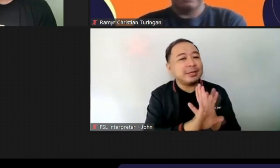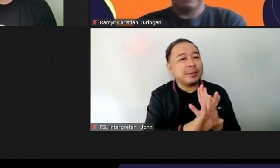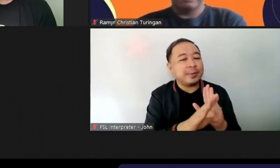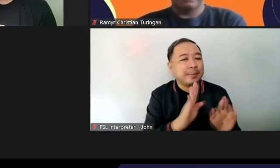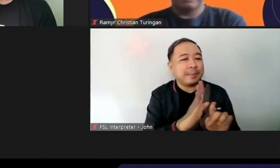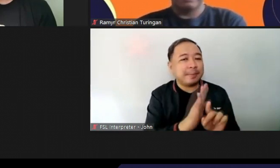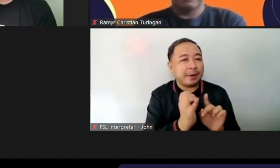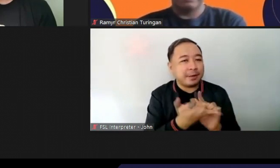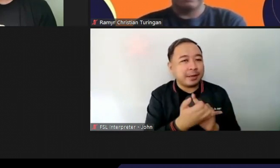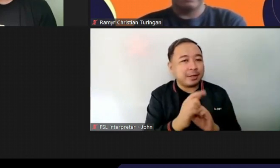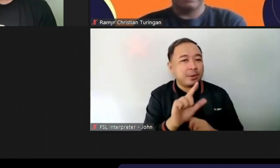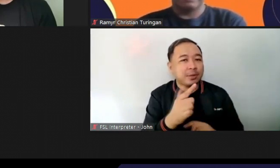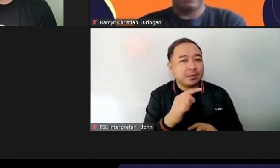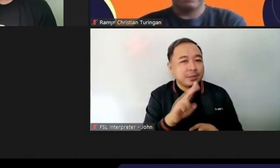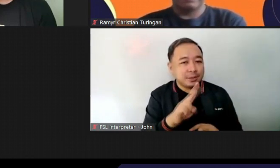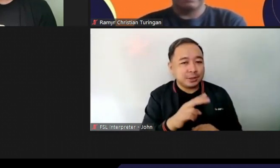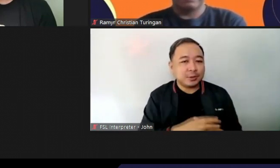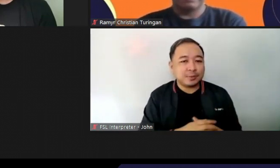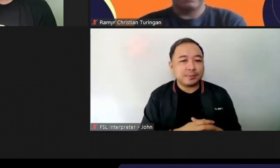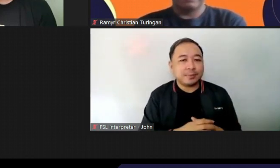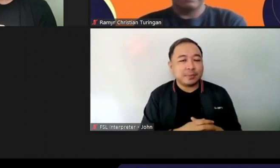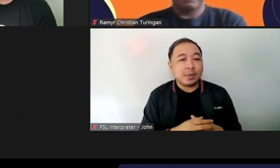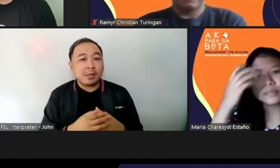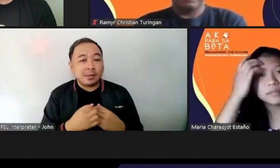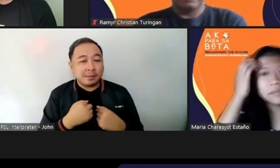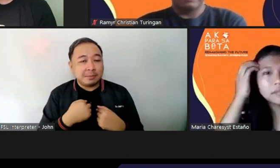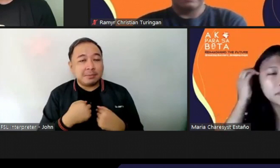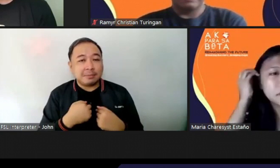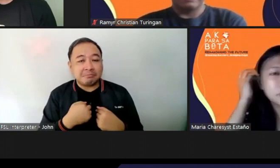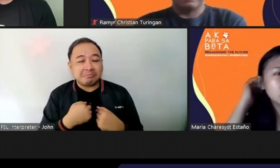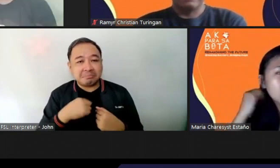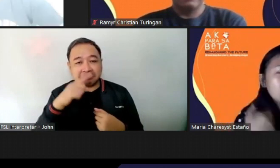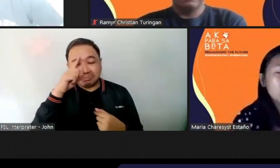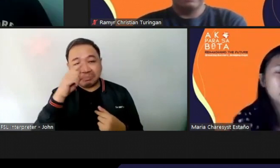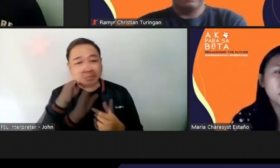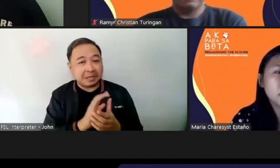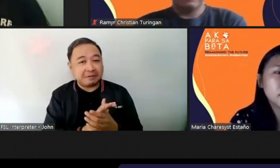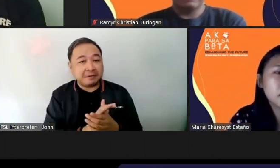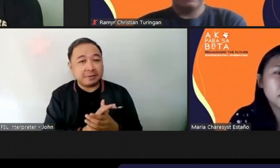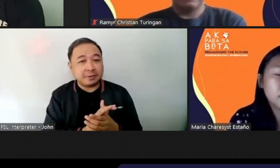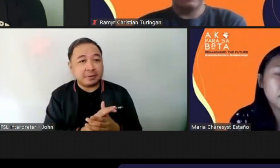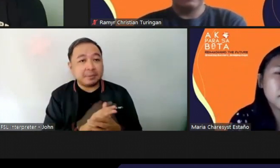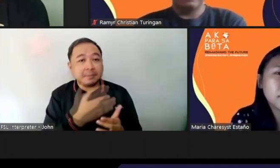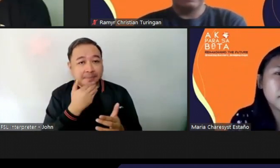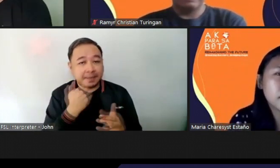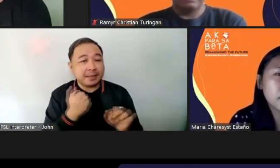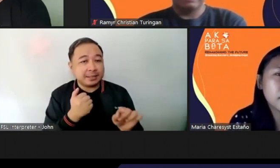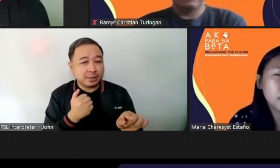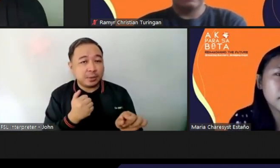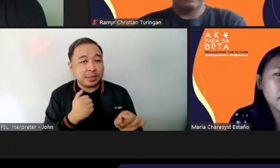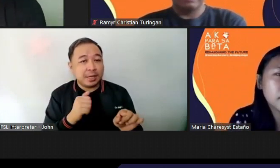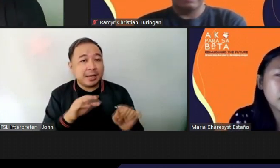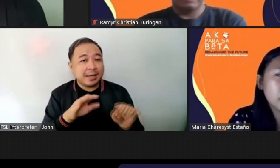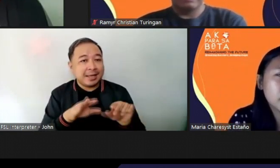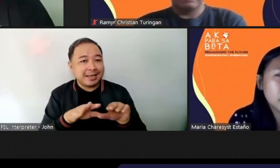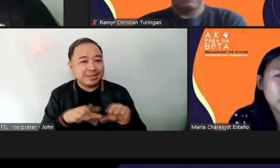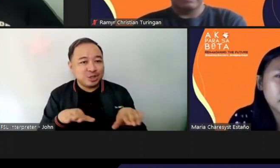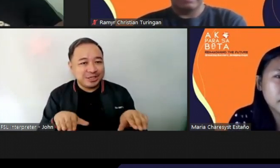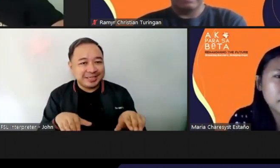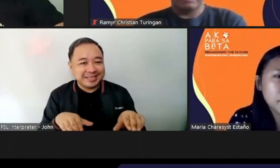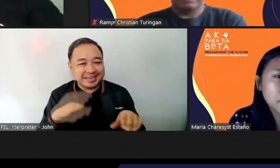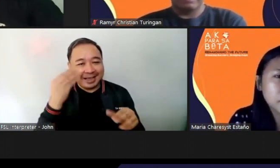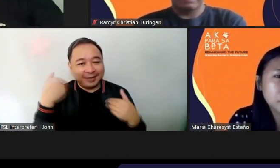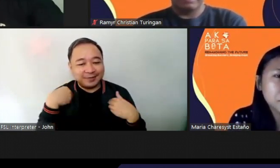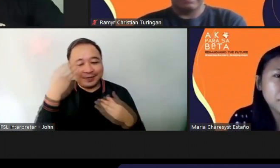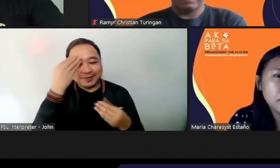or LGU. And I believe din po na iba talaga nagaling mismo sa mga bata yung mga informations kasi